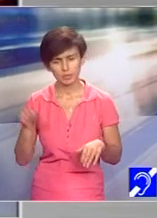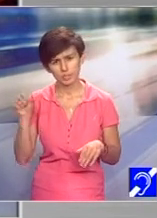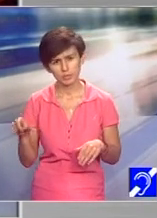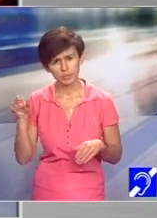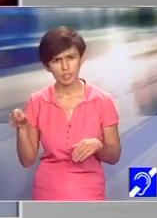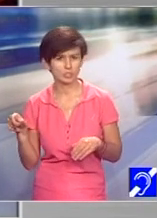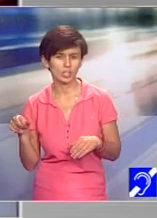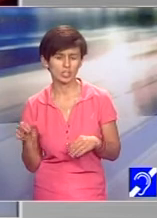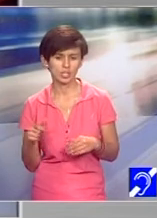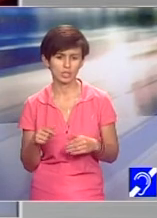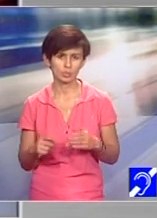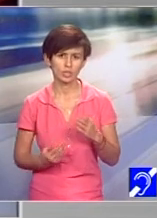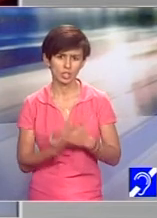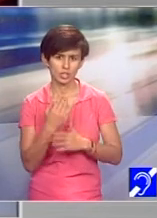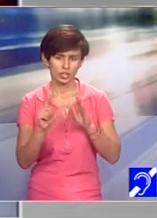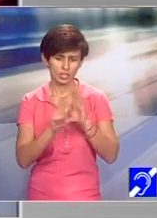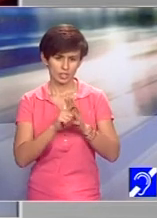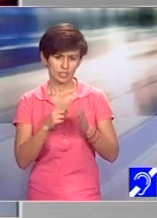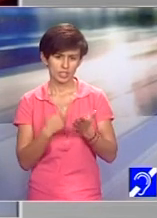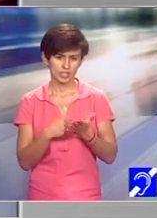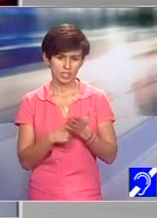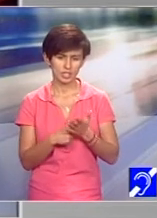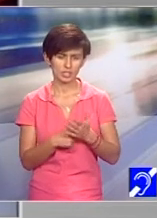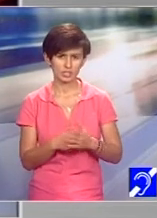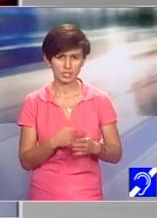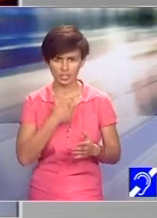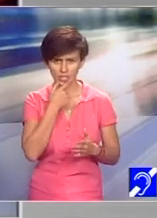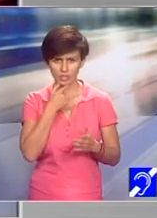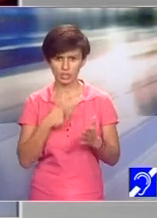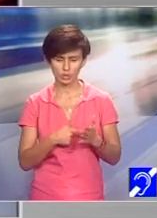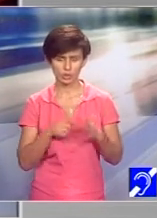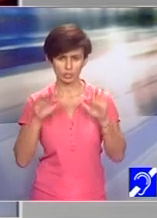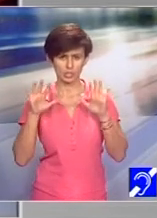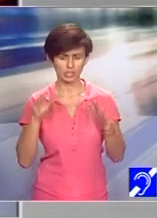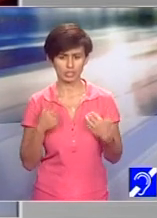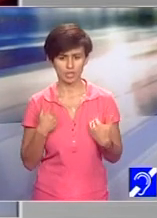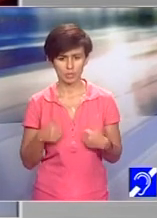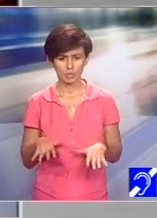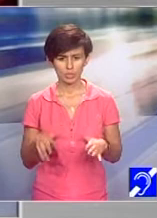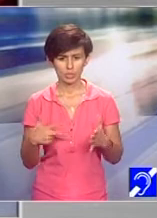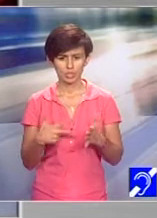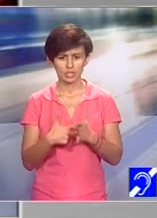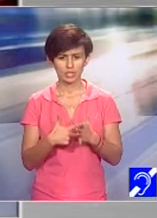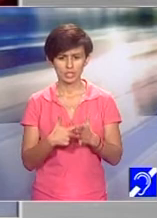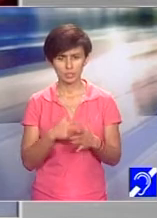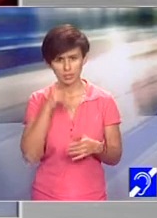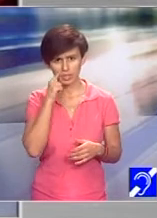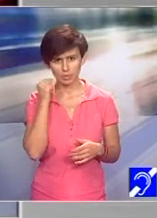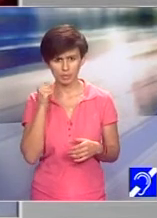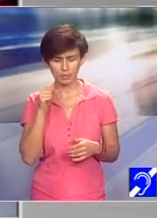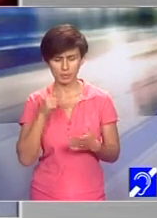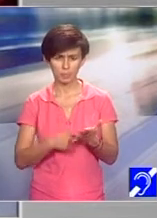în 2010, am pierdut 3.000 de posturi, 3.000 de oameni, prin pensionare, plecat